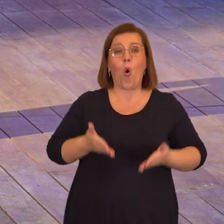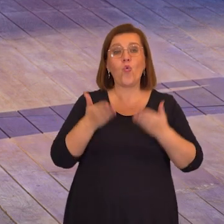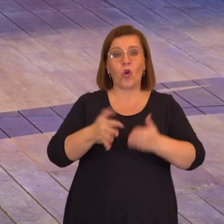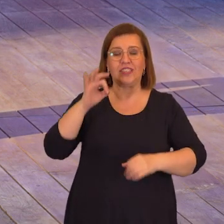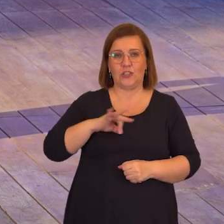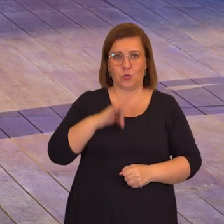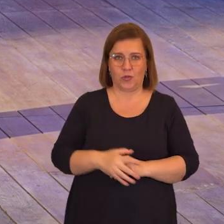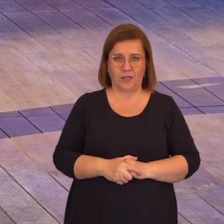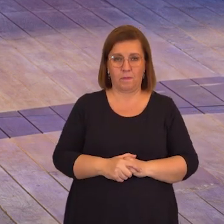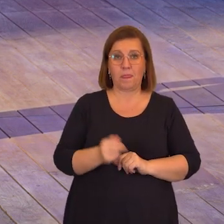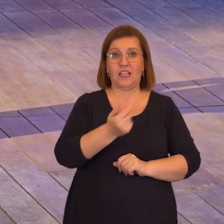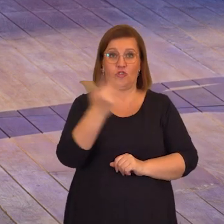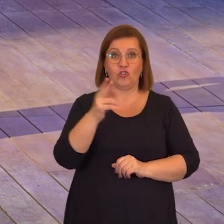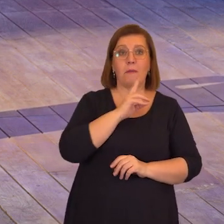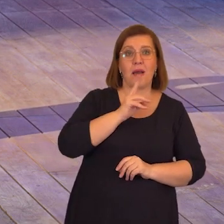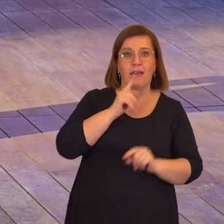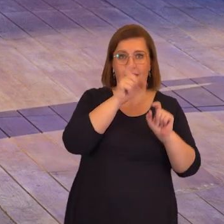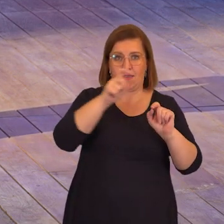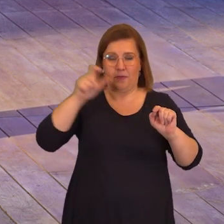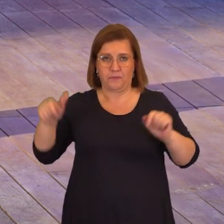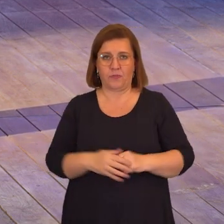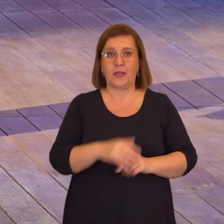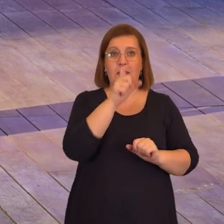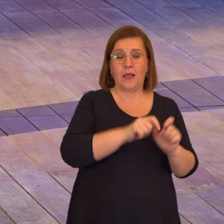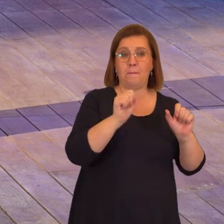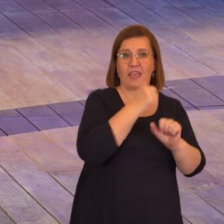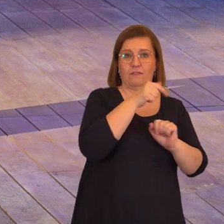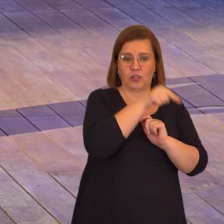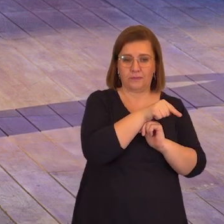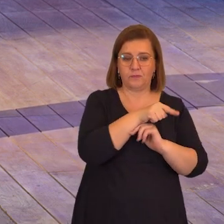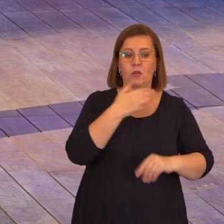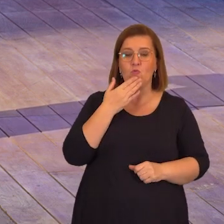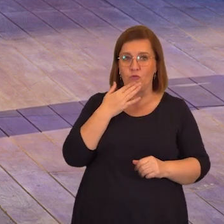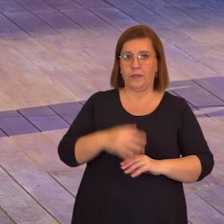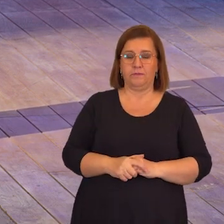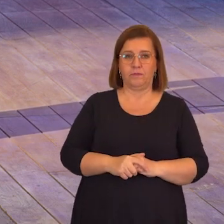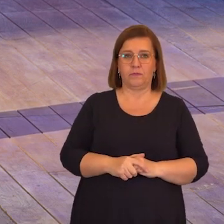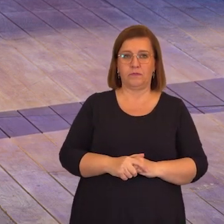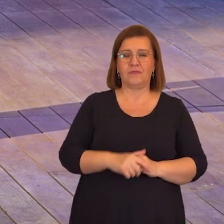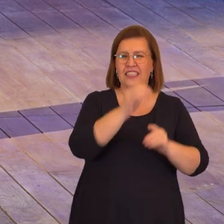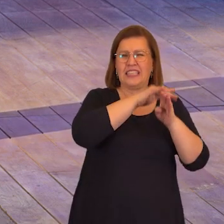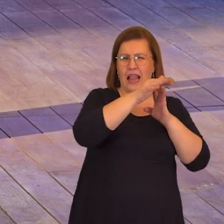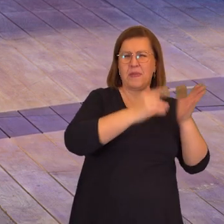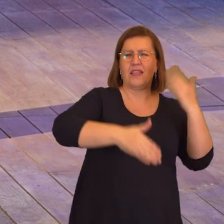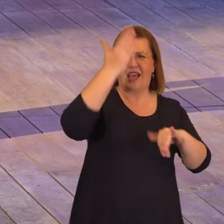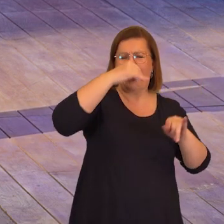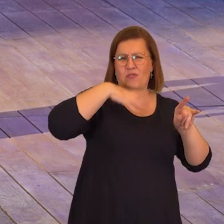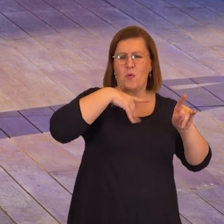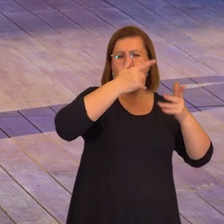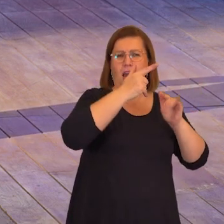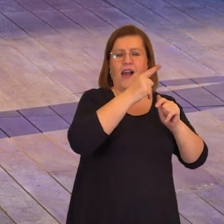mamy, rozmowa ożywiona trzech bohaterek. I mama numer jeden, szafiarka, celebrytka, była jakiejś twarzą Galerii